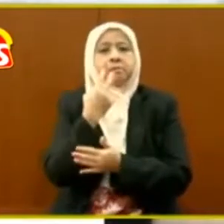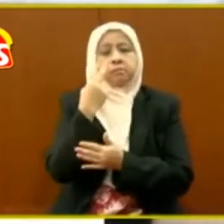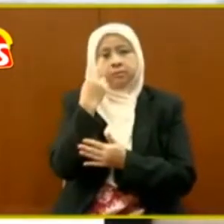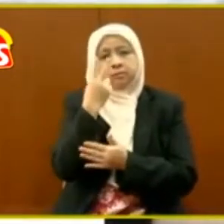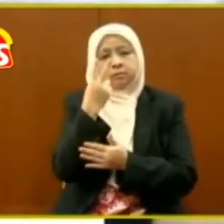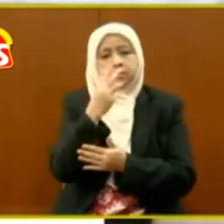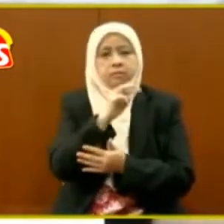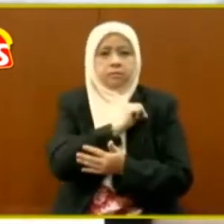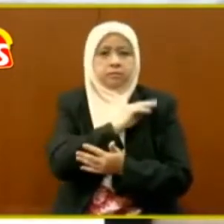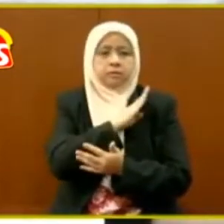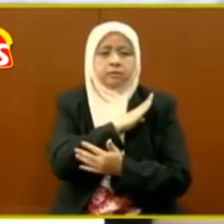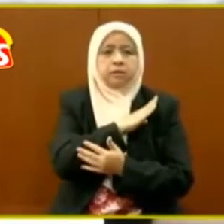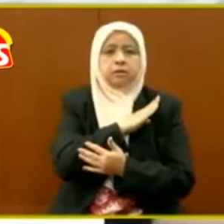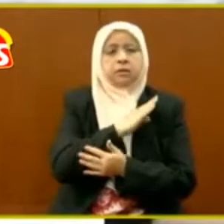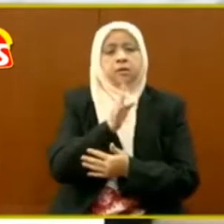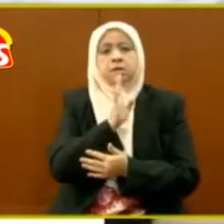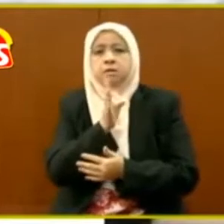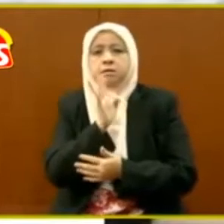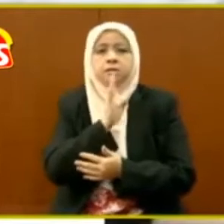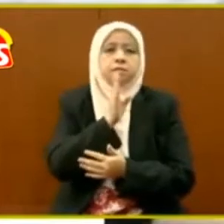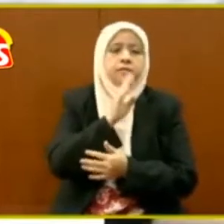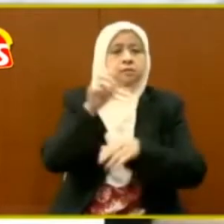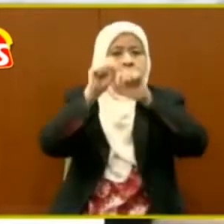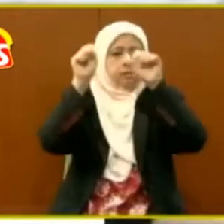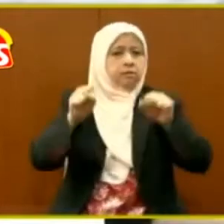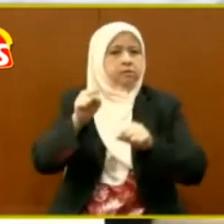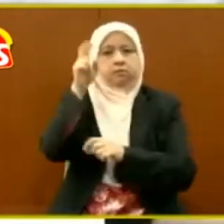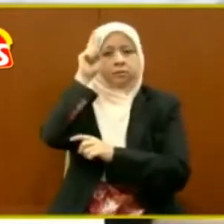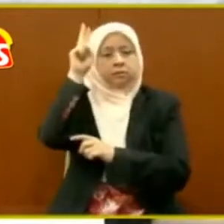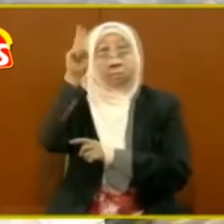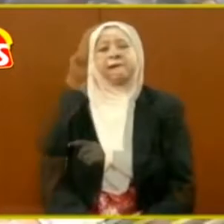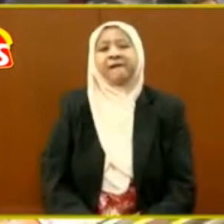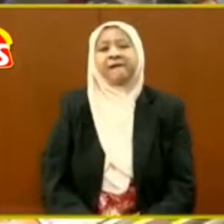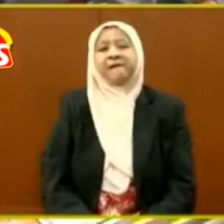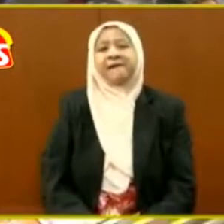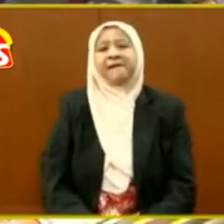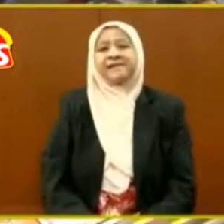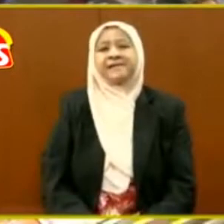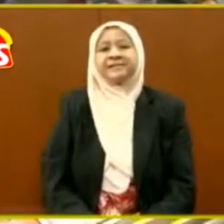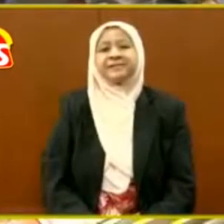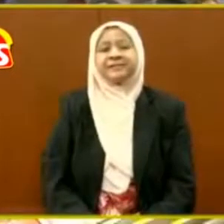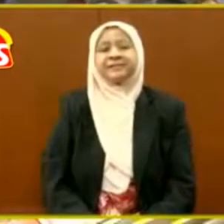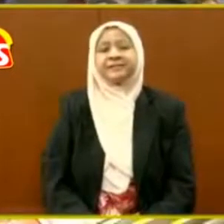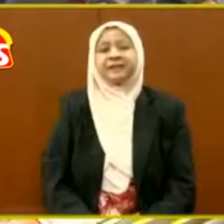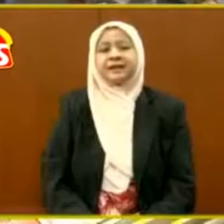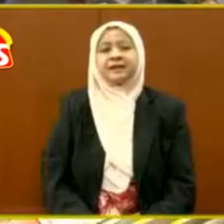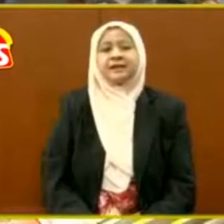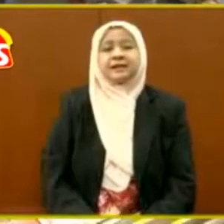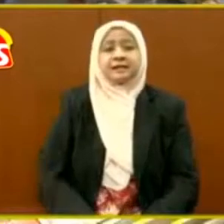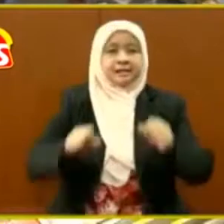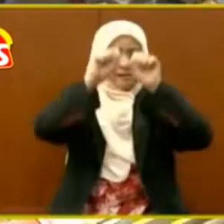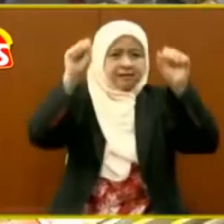Seri mungkin bisa begitu gagah menyebut sistem selangkah yang sama dengan May Sejahtera saya tak kata sistem it Agus